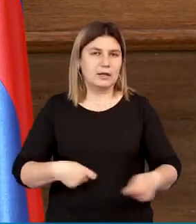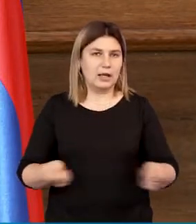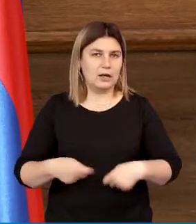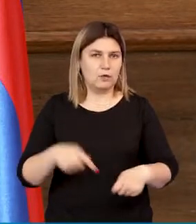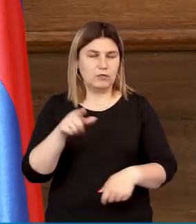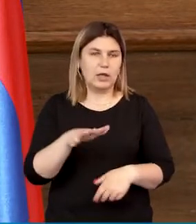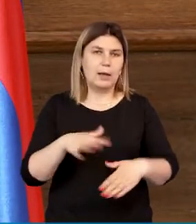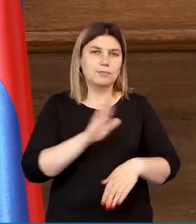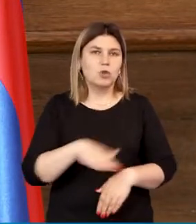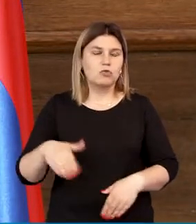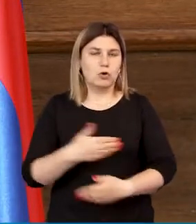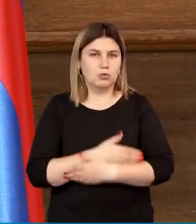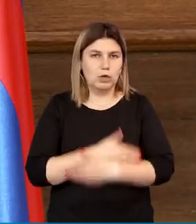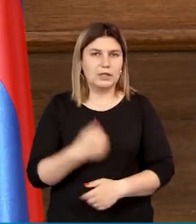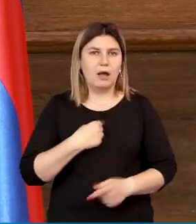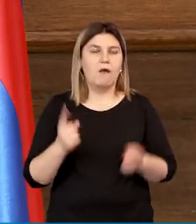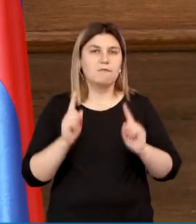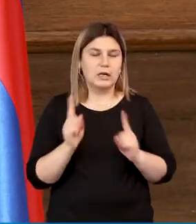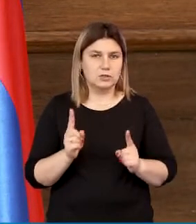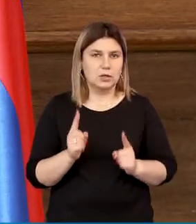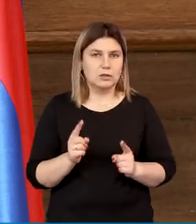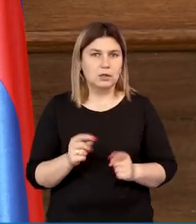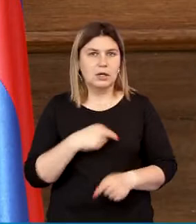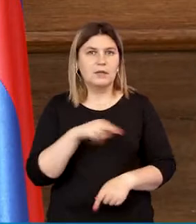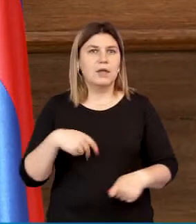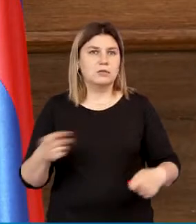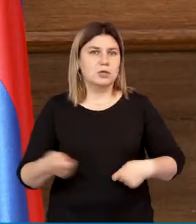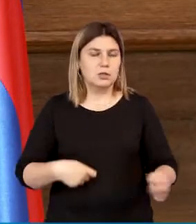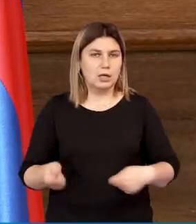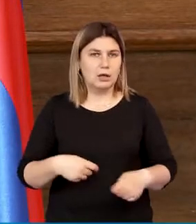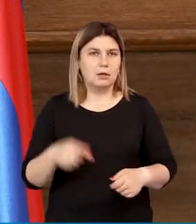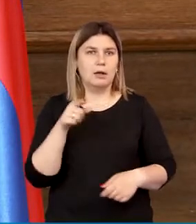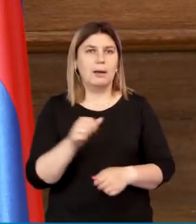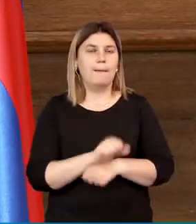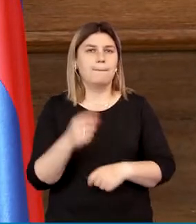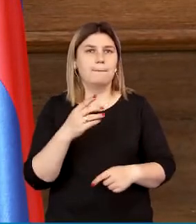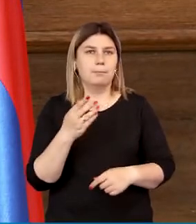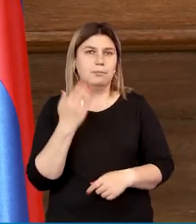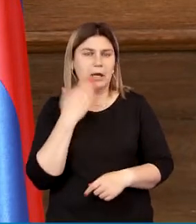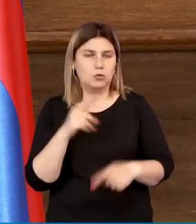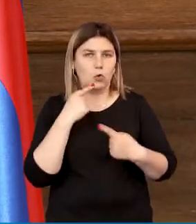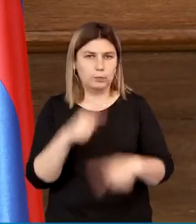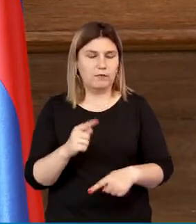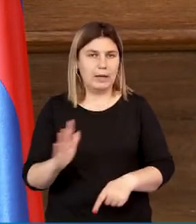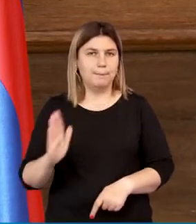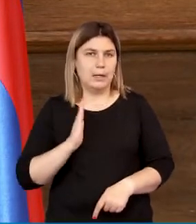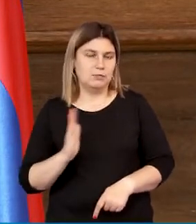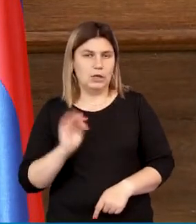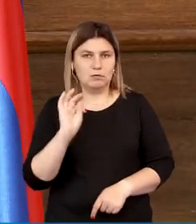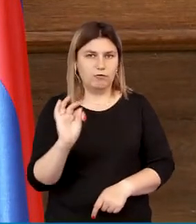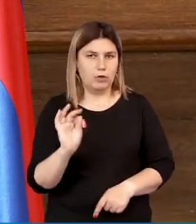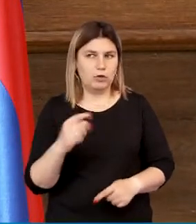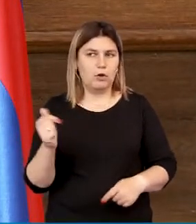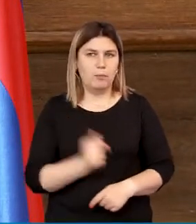danej placówki. Ja uważam, że nasi kierownicy podchodzą bardzo racjonalnie i bezpiecznie do swoich obowiązków,